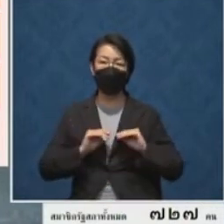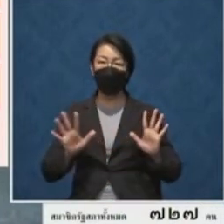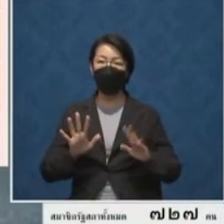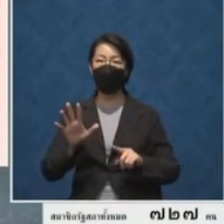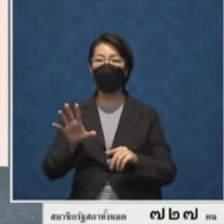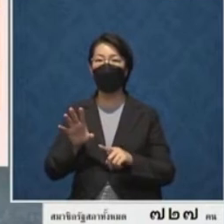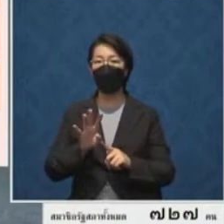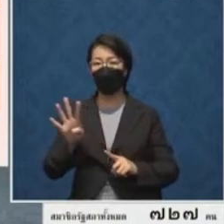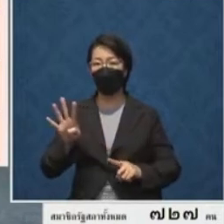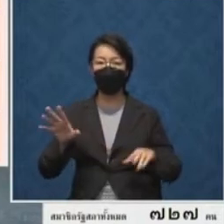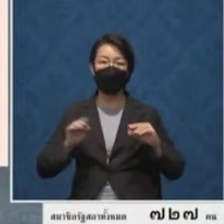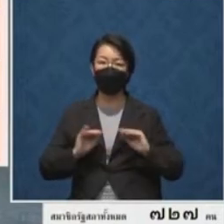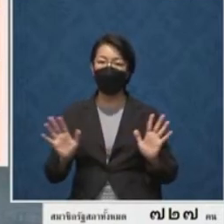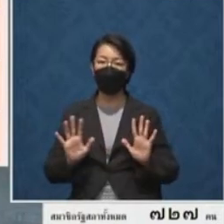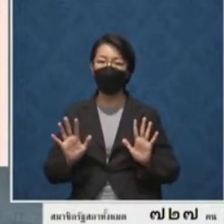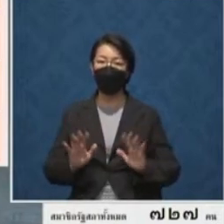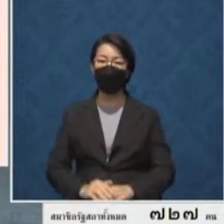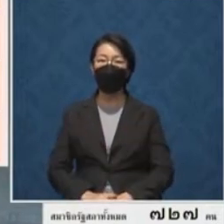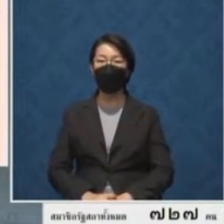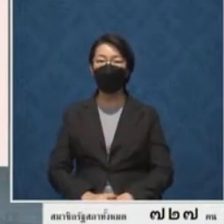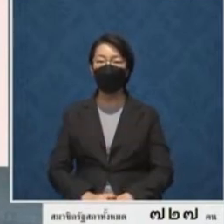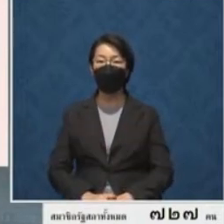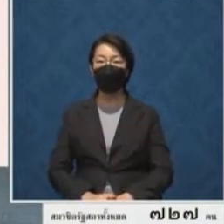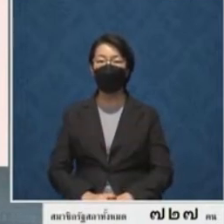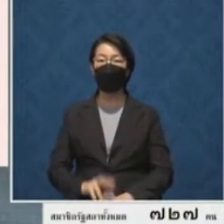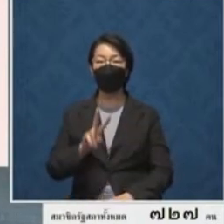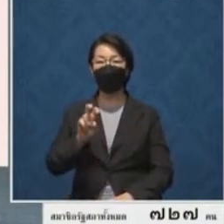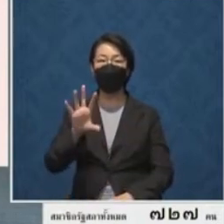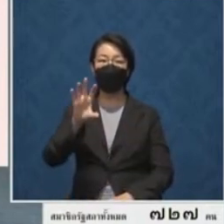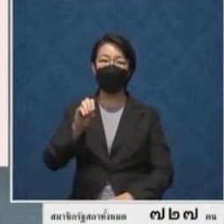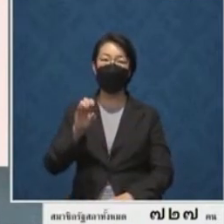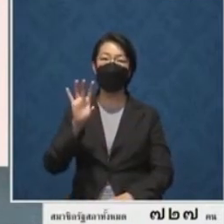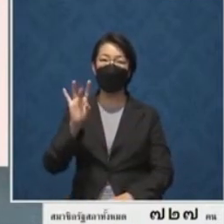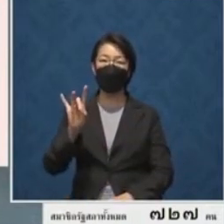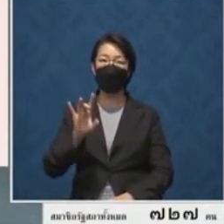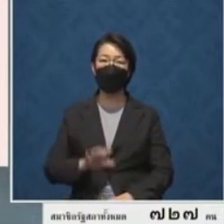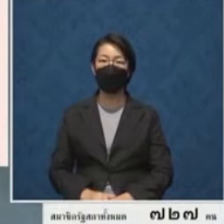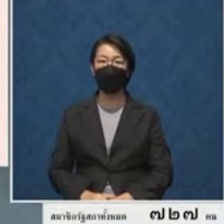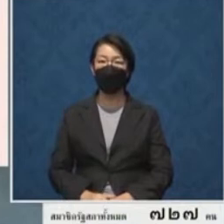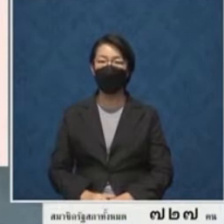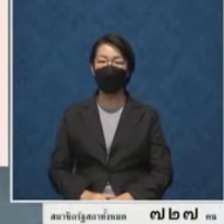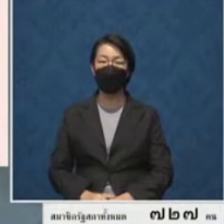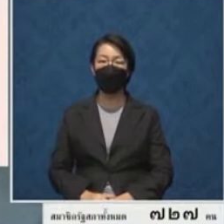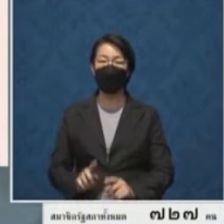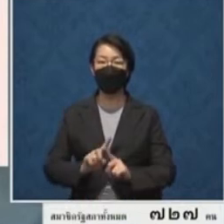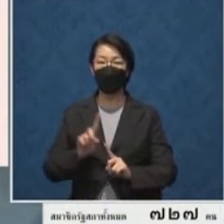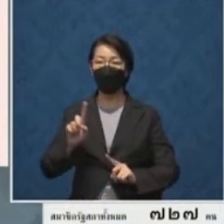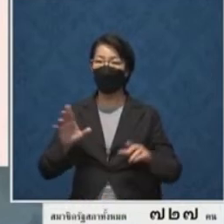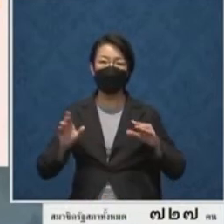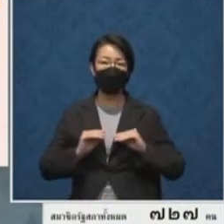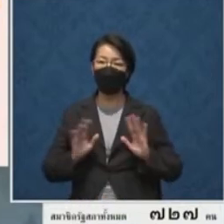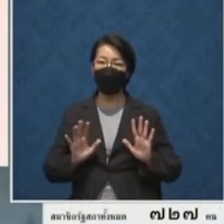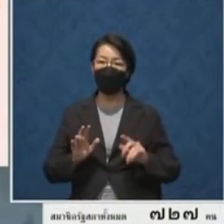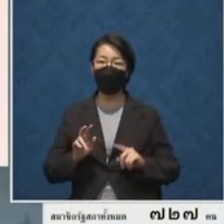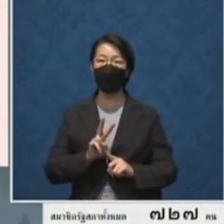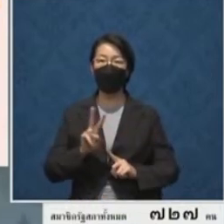การ 258พลเอกนิวัฒน์มีนโยธิน 1ไม่รับหลักการ2